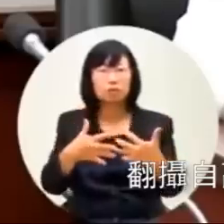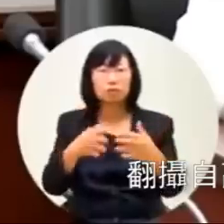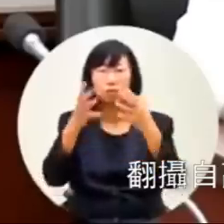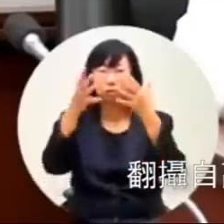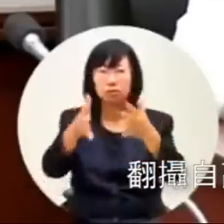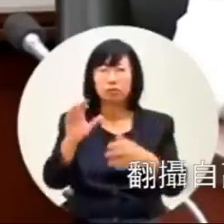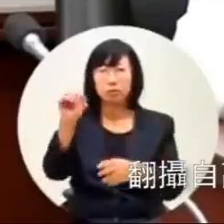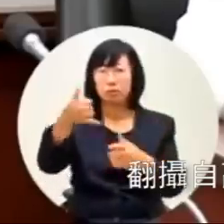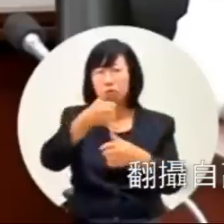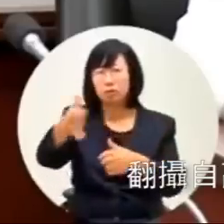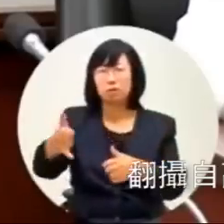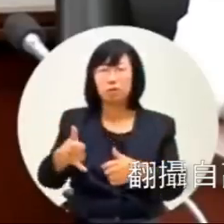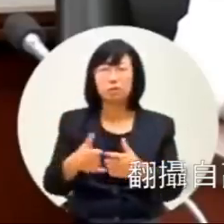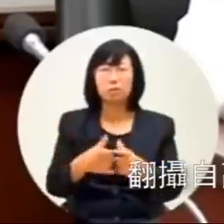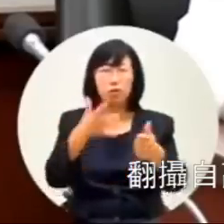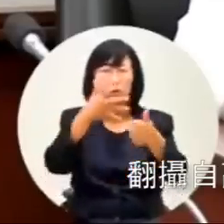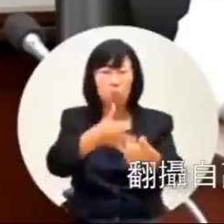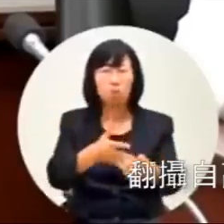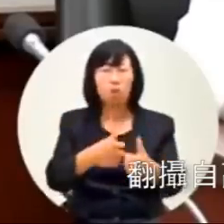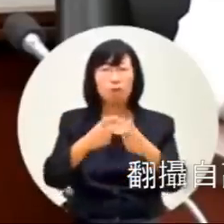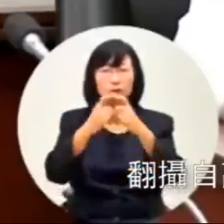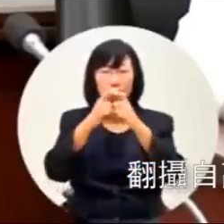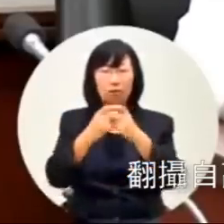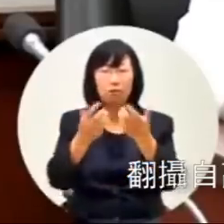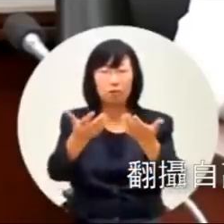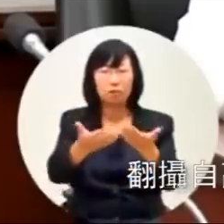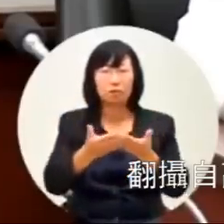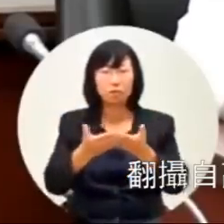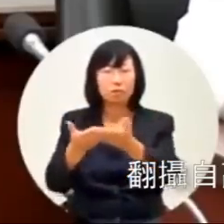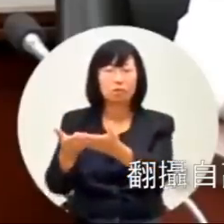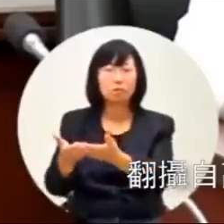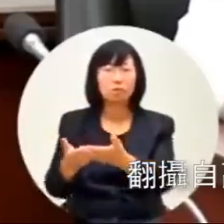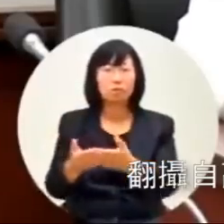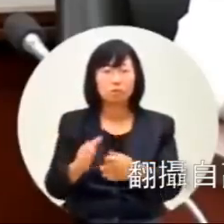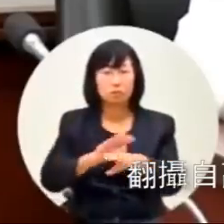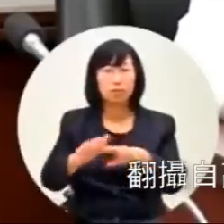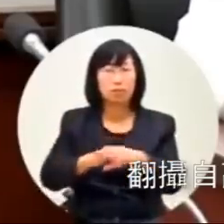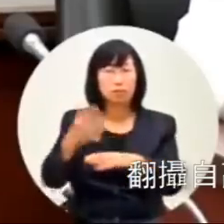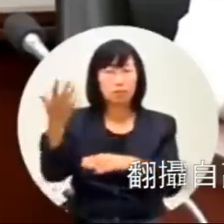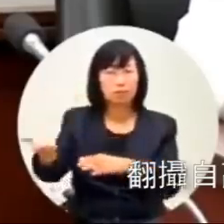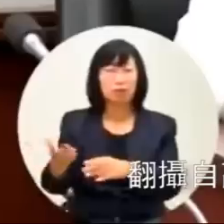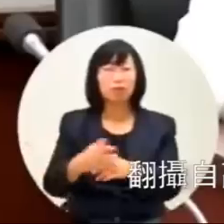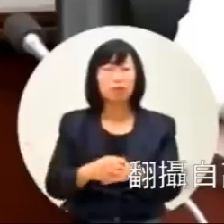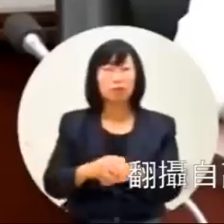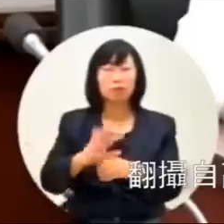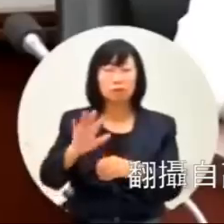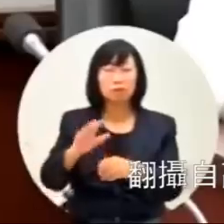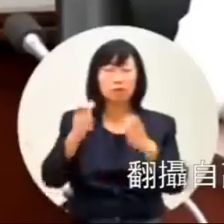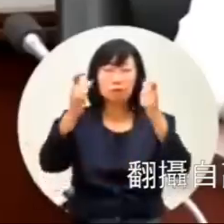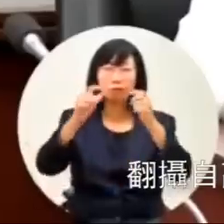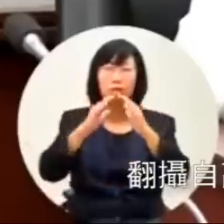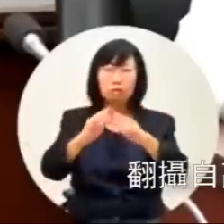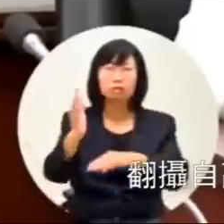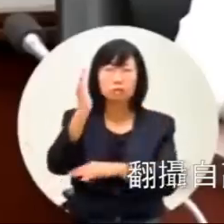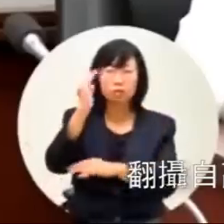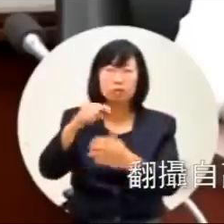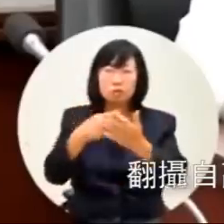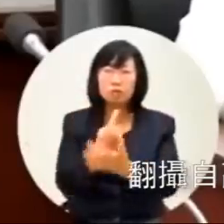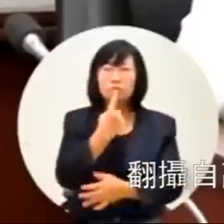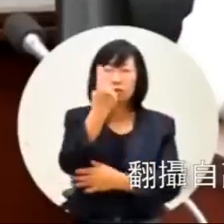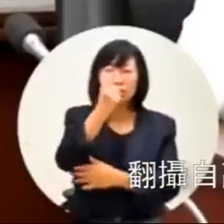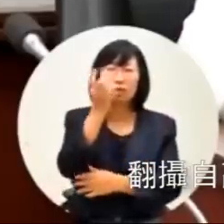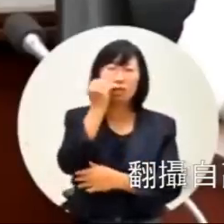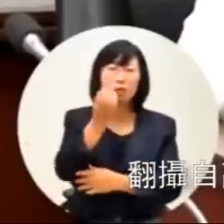问题，针对议员要的资料，都会给回复，都会给资料。整个高雄市政府就只有观光局不